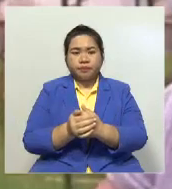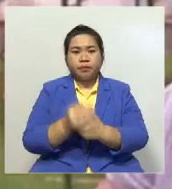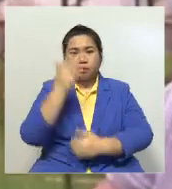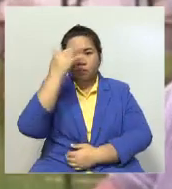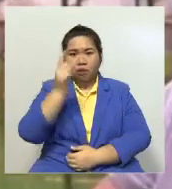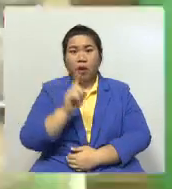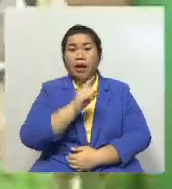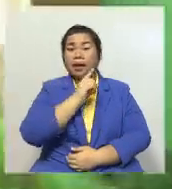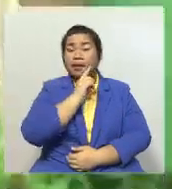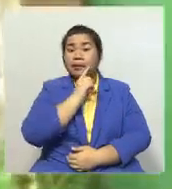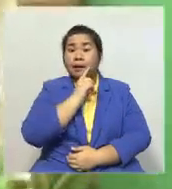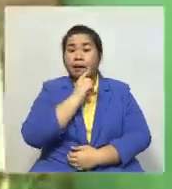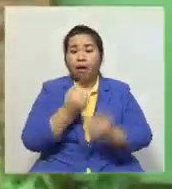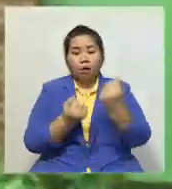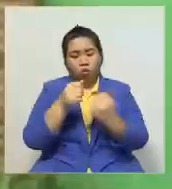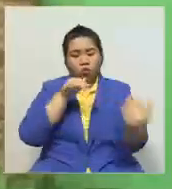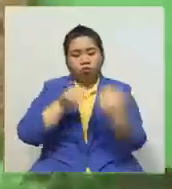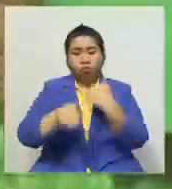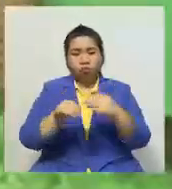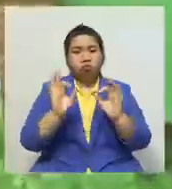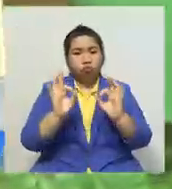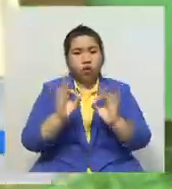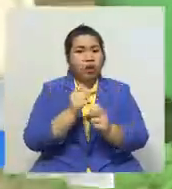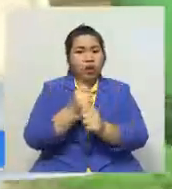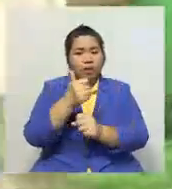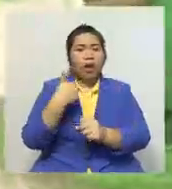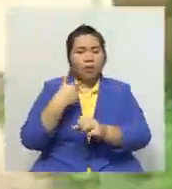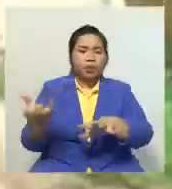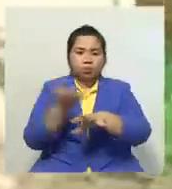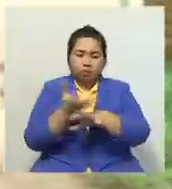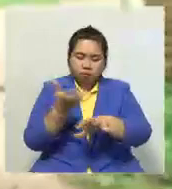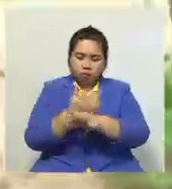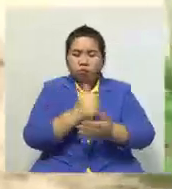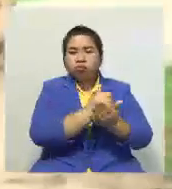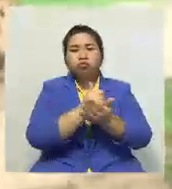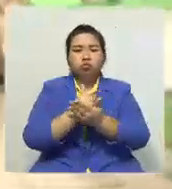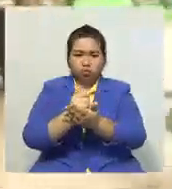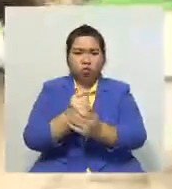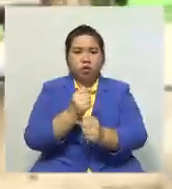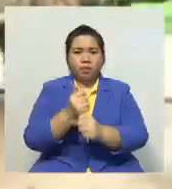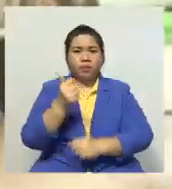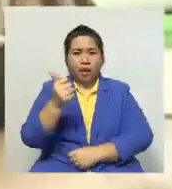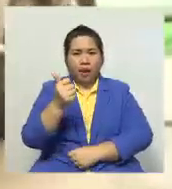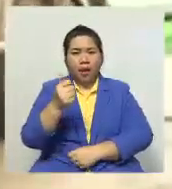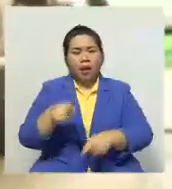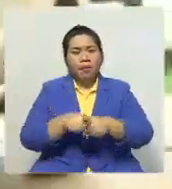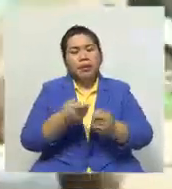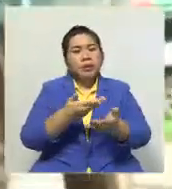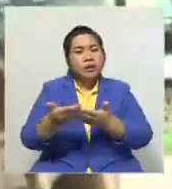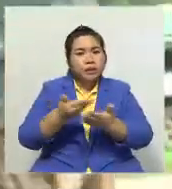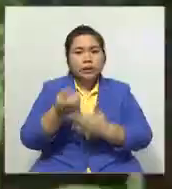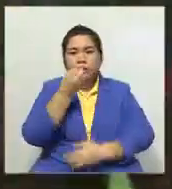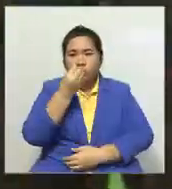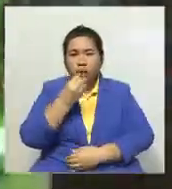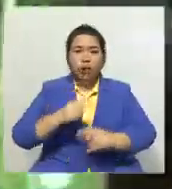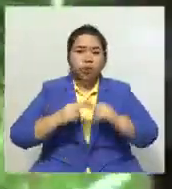มันจะนำมาสู่สิ่งที่เรียกว่าเป็นการให้ชาวบ้านเนี่ยช่วยเหลือตัวเองได้เขาสามารถที่จะออกมาซื้อน้ำออกมาซื้ออาหารออก